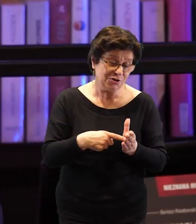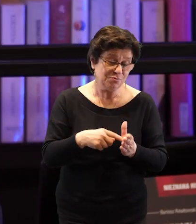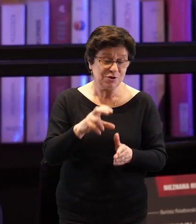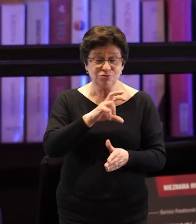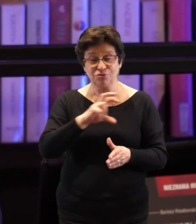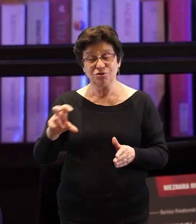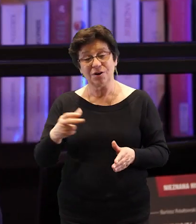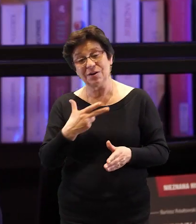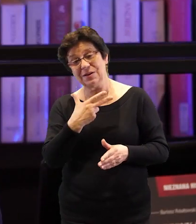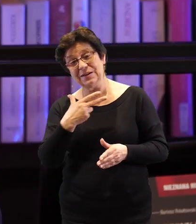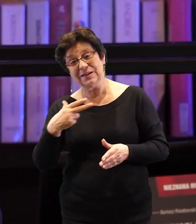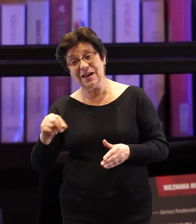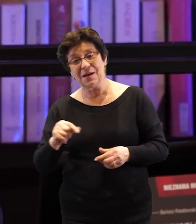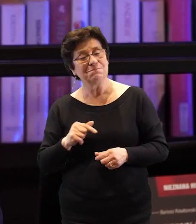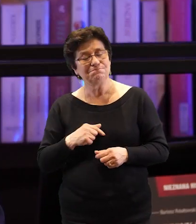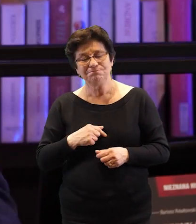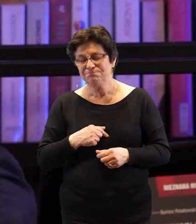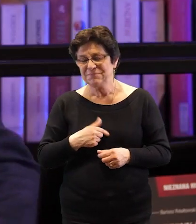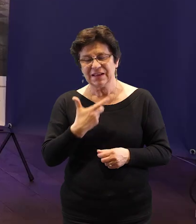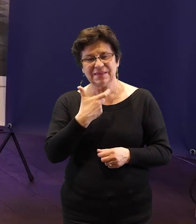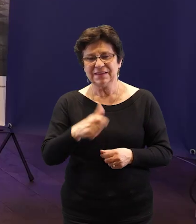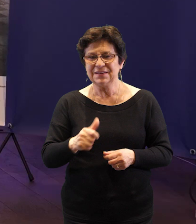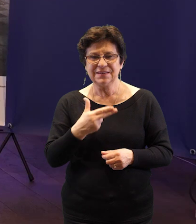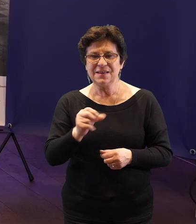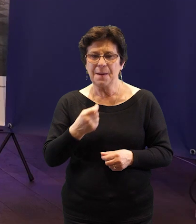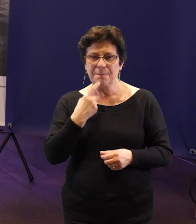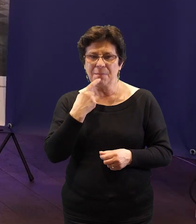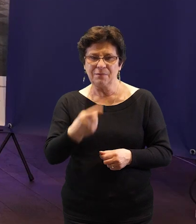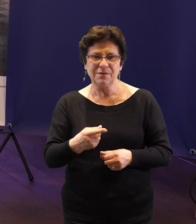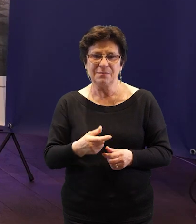gdzie był depozyt, no to już Państwu nie zdradzę.